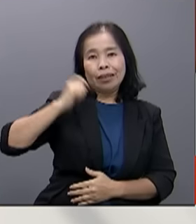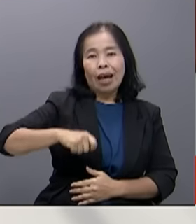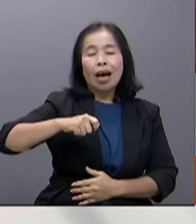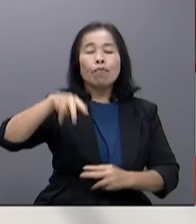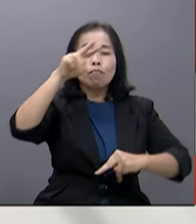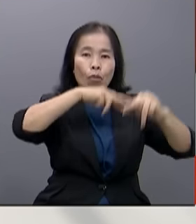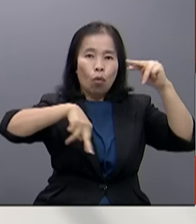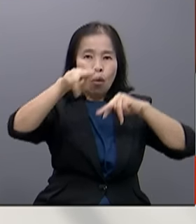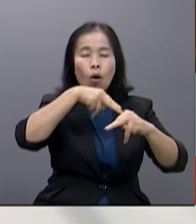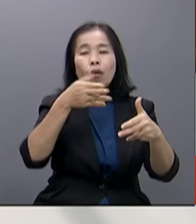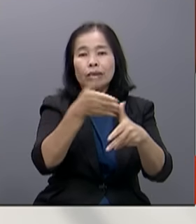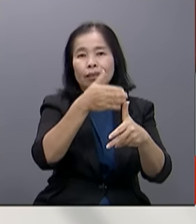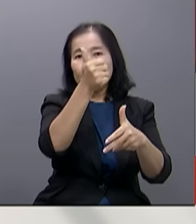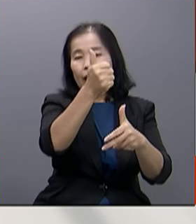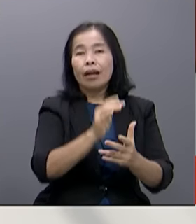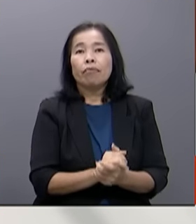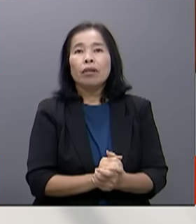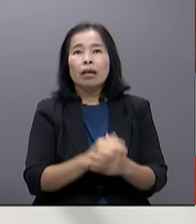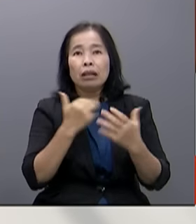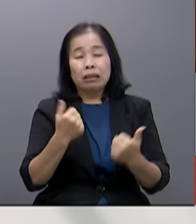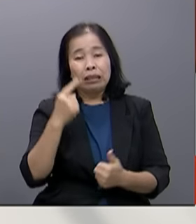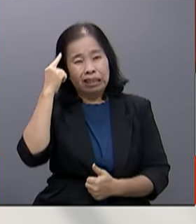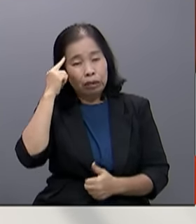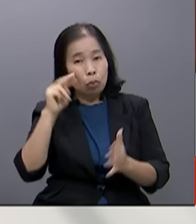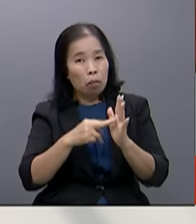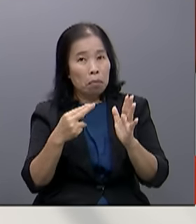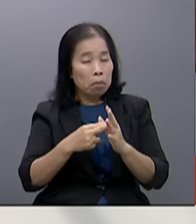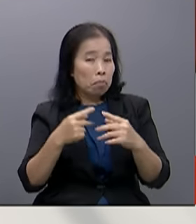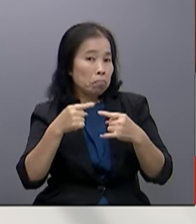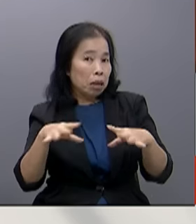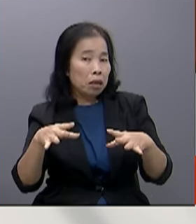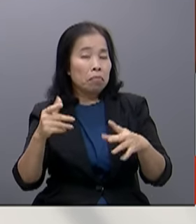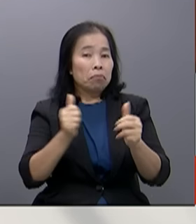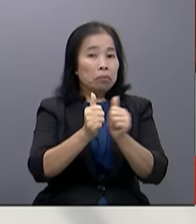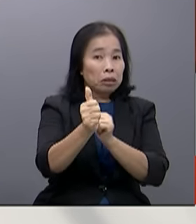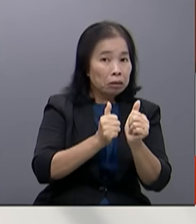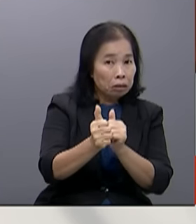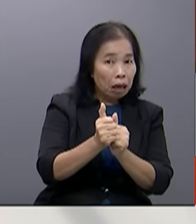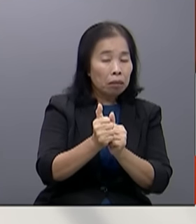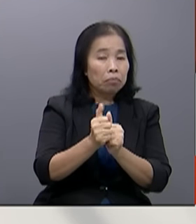มานั่งในตำแหน่งรองผบ.ตร.เนี่ยจะทันกับแคนดิเดตที่จะเป็นผบ.ตร.หรือเปล่าคะ